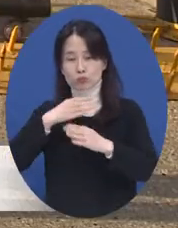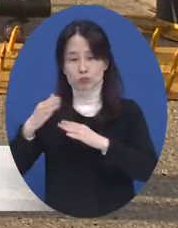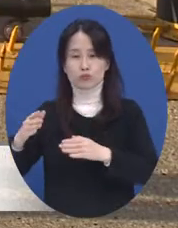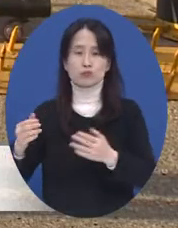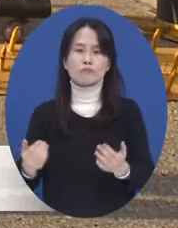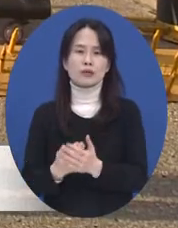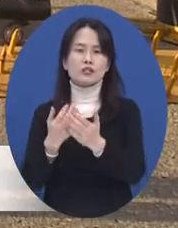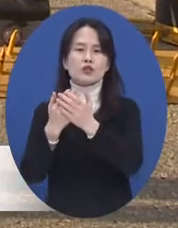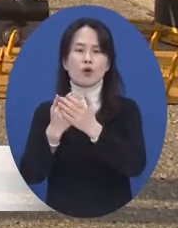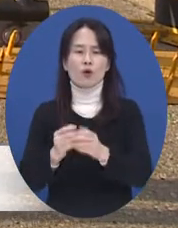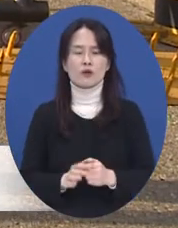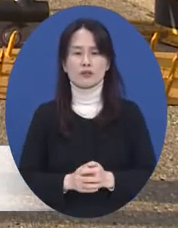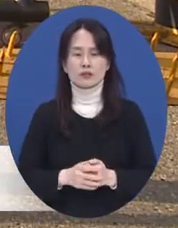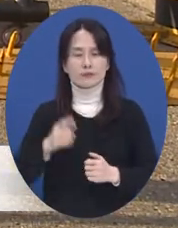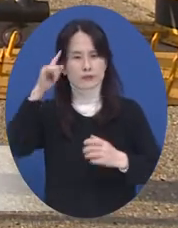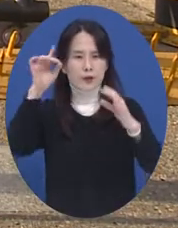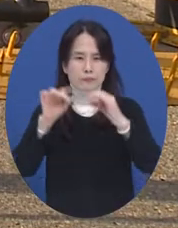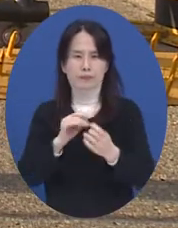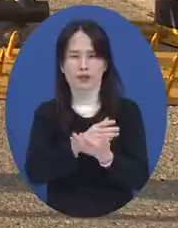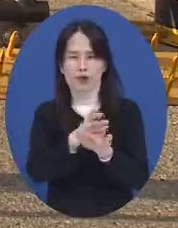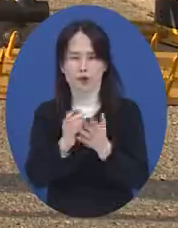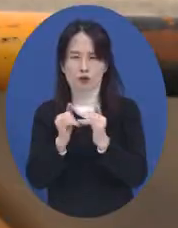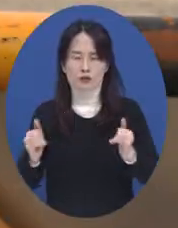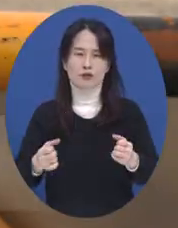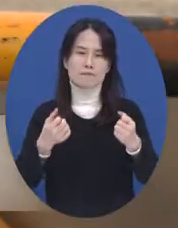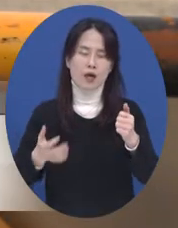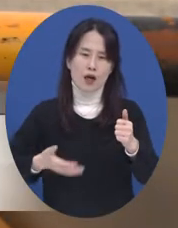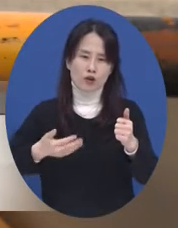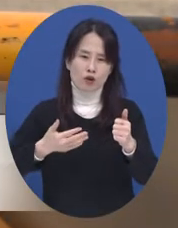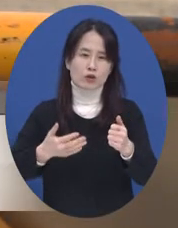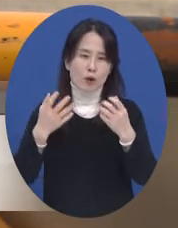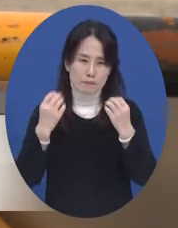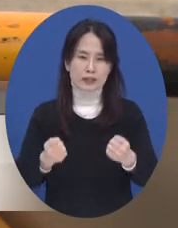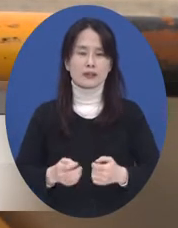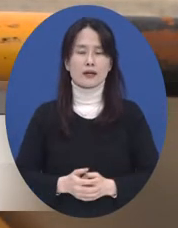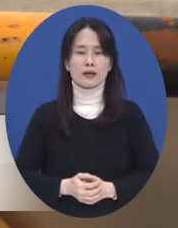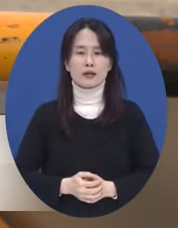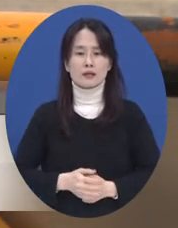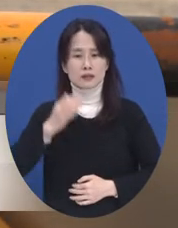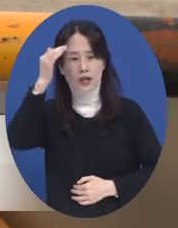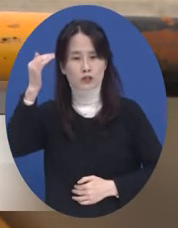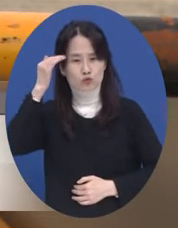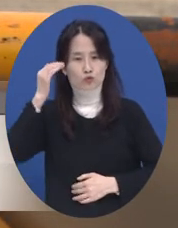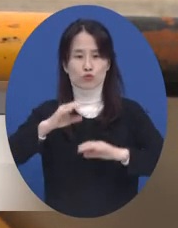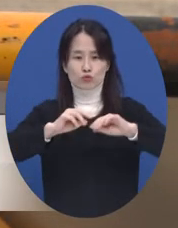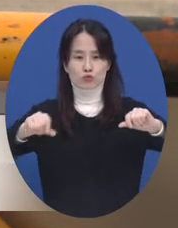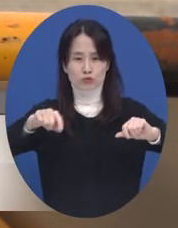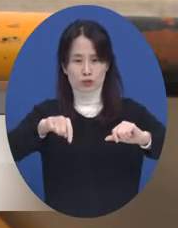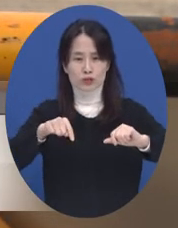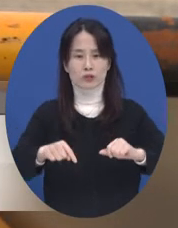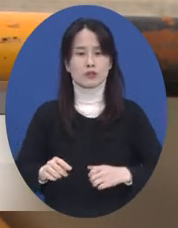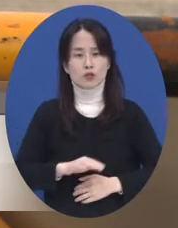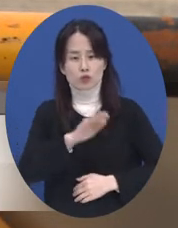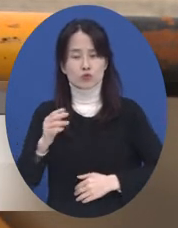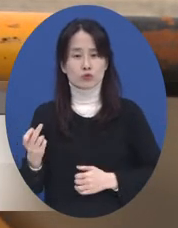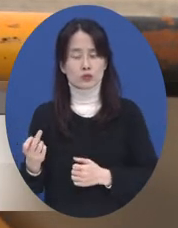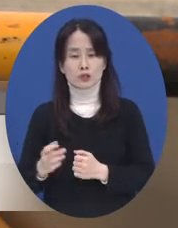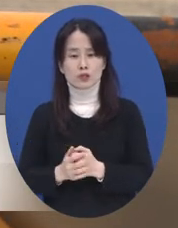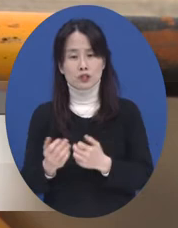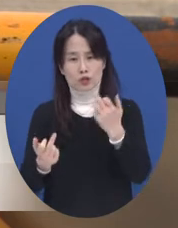함께하는 각계각층의 격려가 잇따랐습니다. 우리 국토에 우리 형제들끼리 오가는